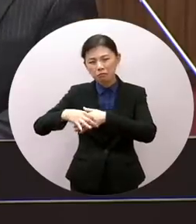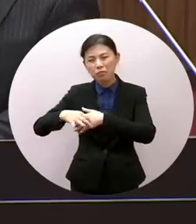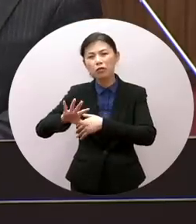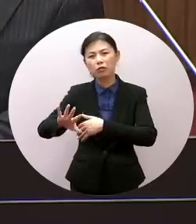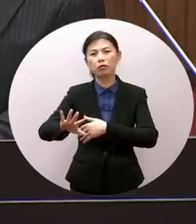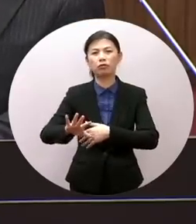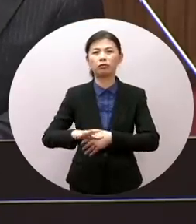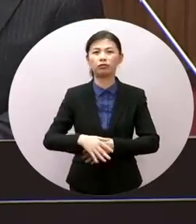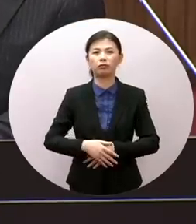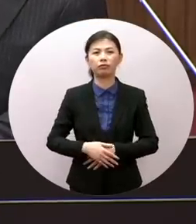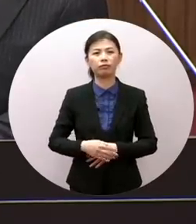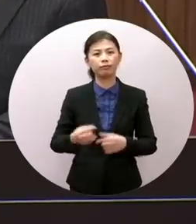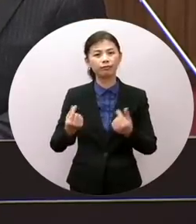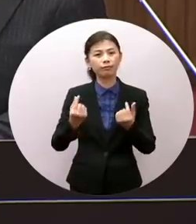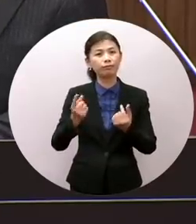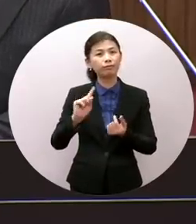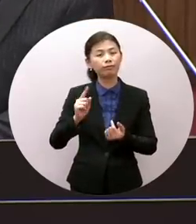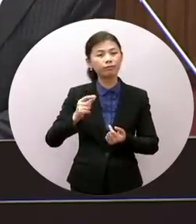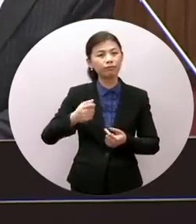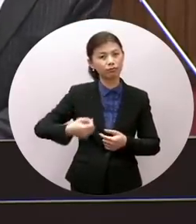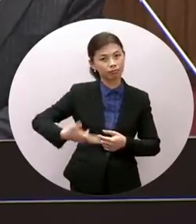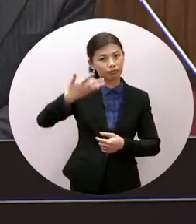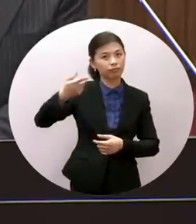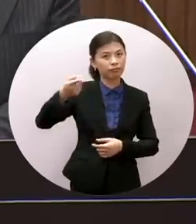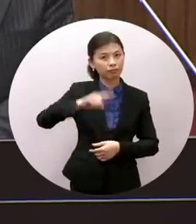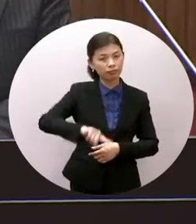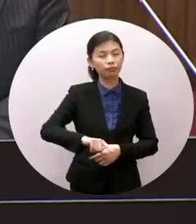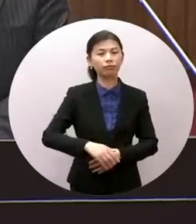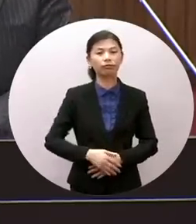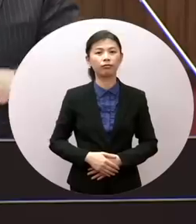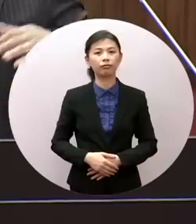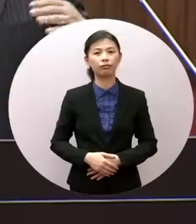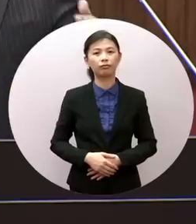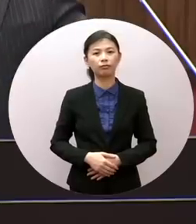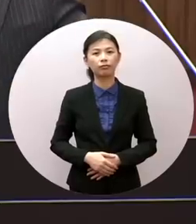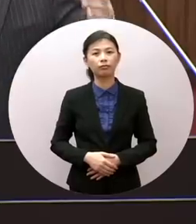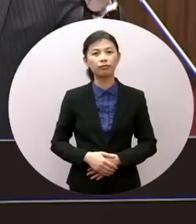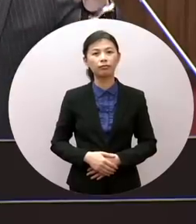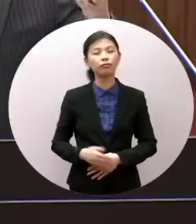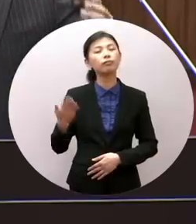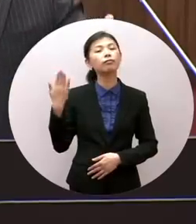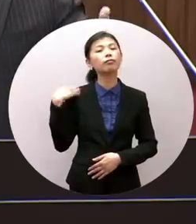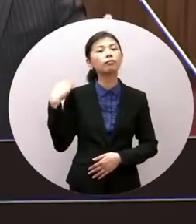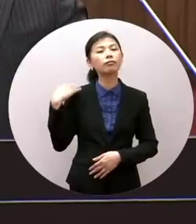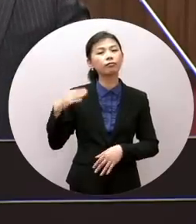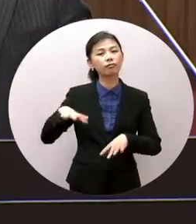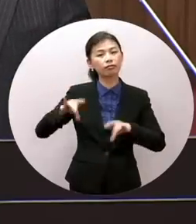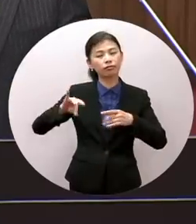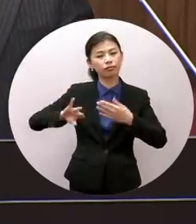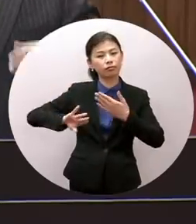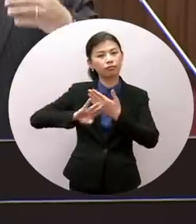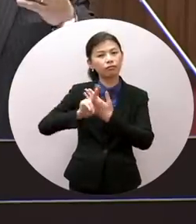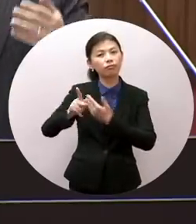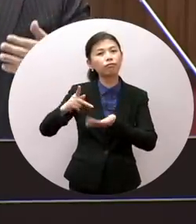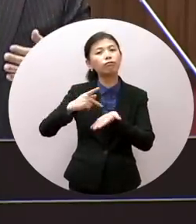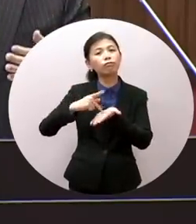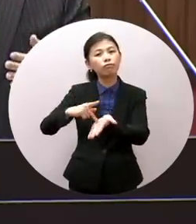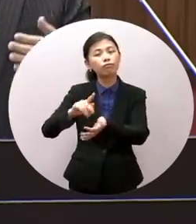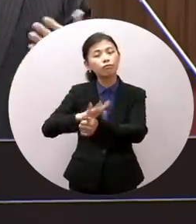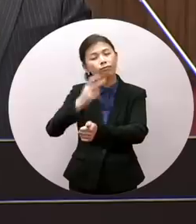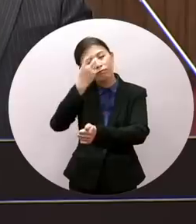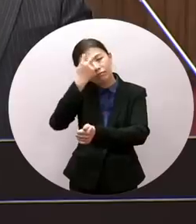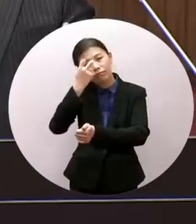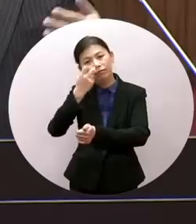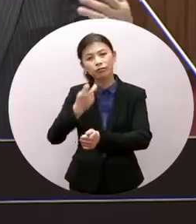注意。衍生出来问题，来下一页。现在还有一个问题就是。当初所谓的包租代管，我们的次长